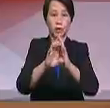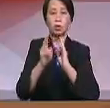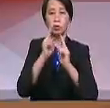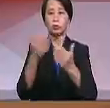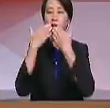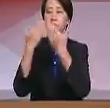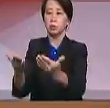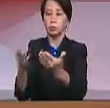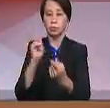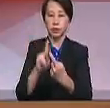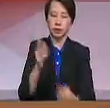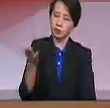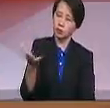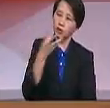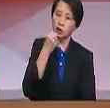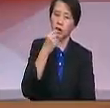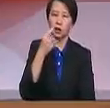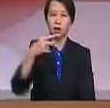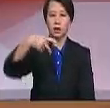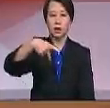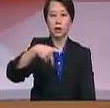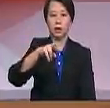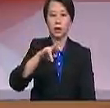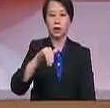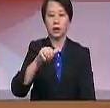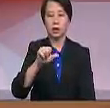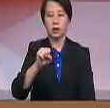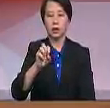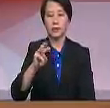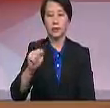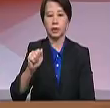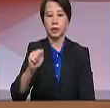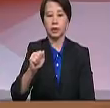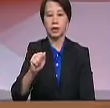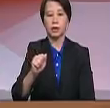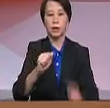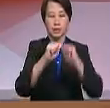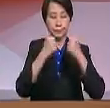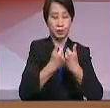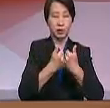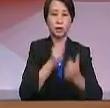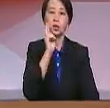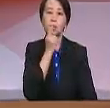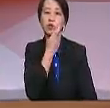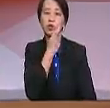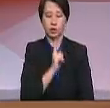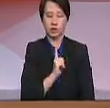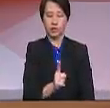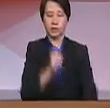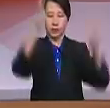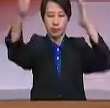terima kasih kepada PRESMA, Persatuan Pengusaha Restoran Muslim Malaysia. Misalnya dia